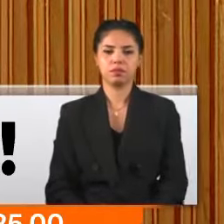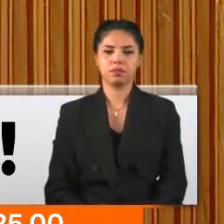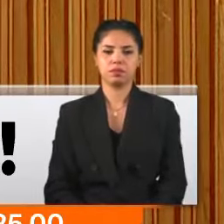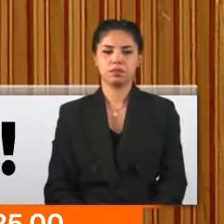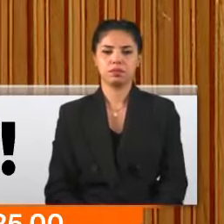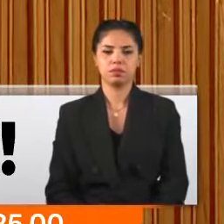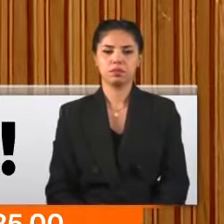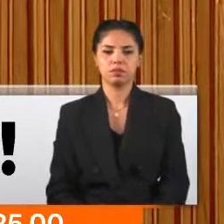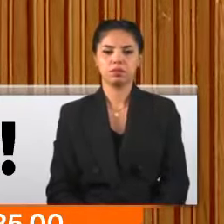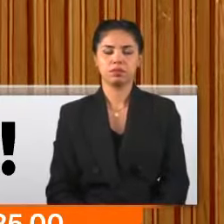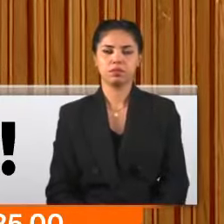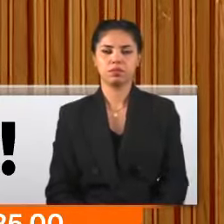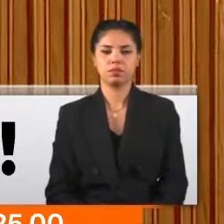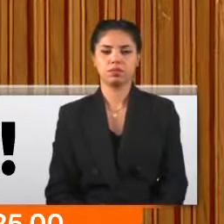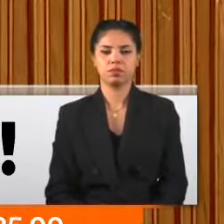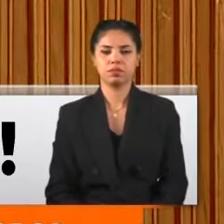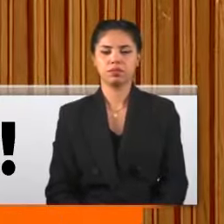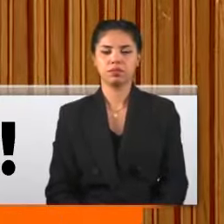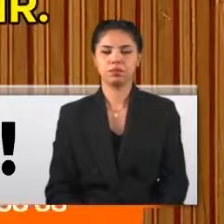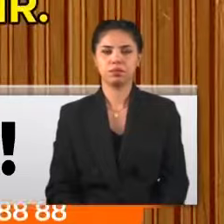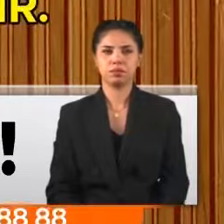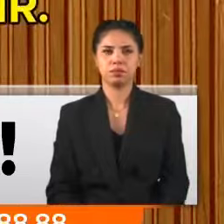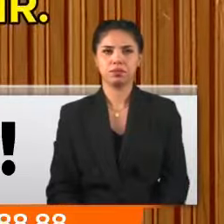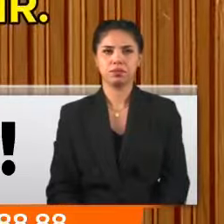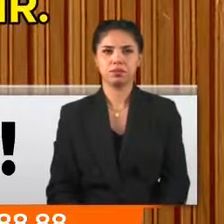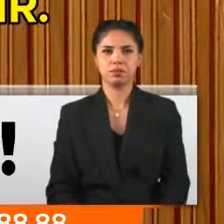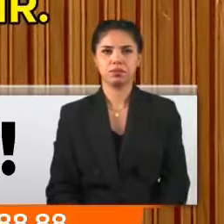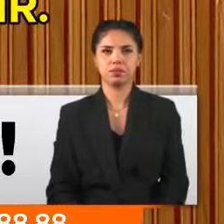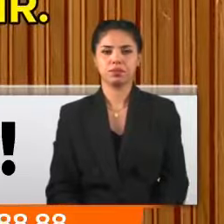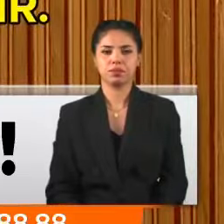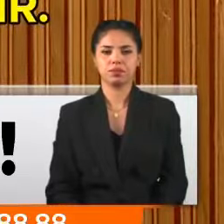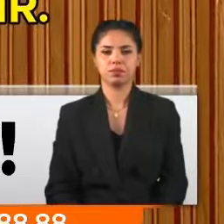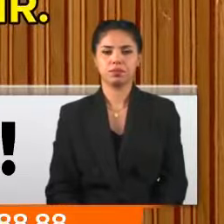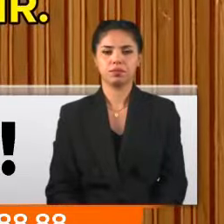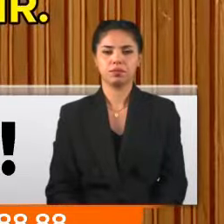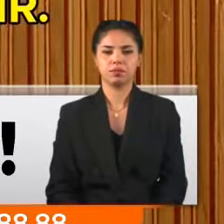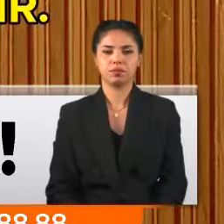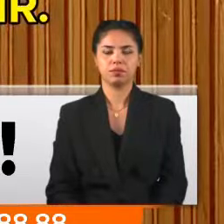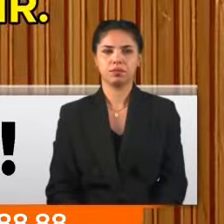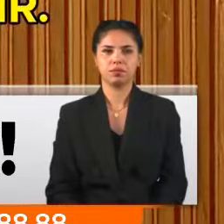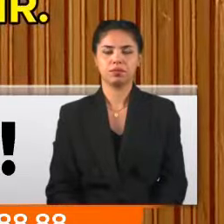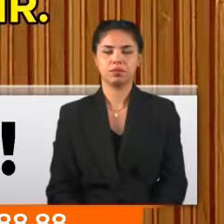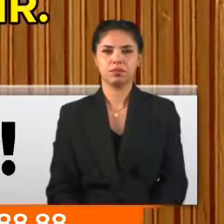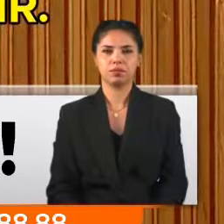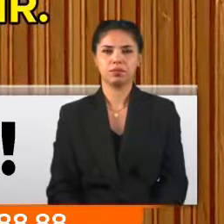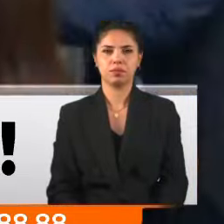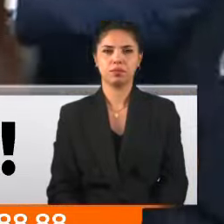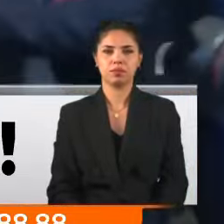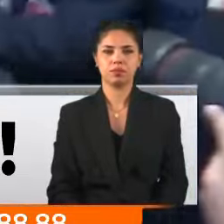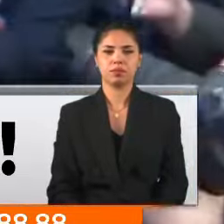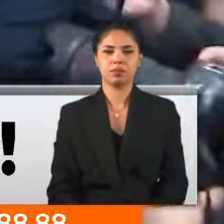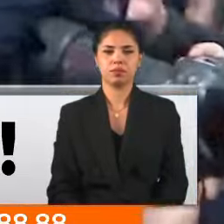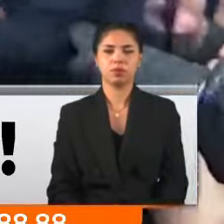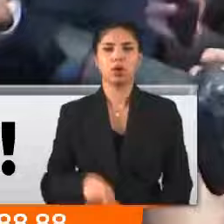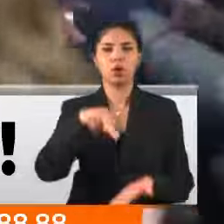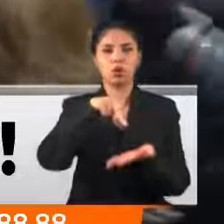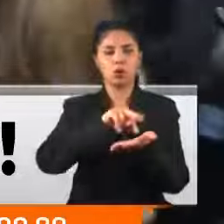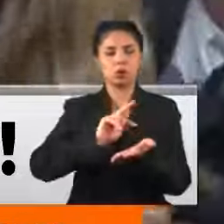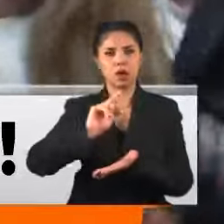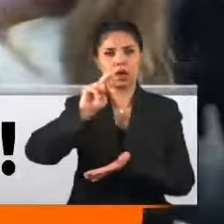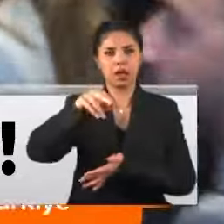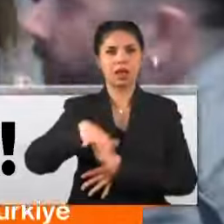her birisi orada her birimizin yerine tutulmaktadır. Bu esaret son bulmalıdır. Kürsüden indi,